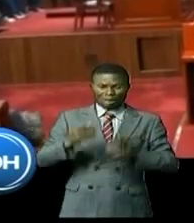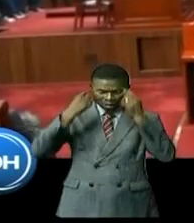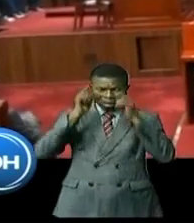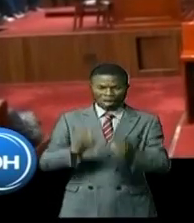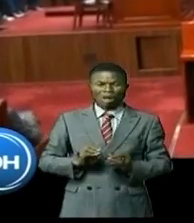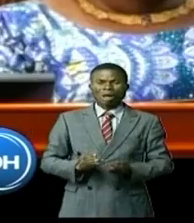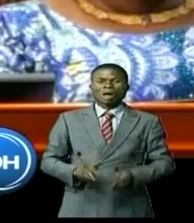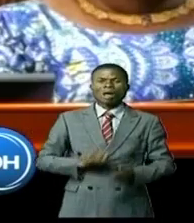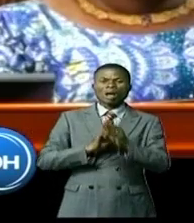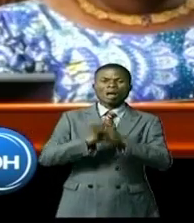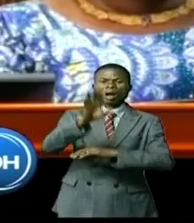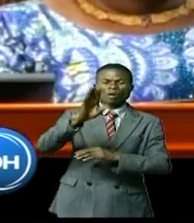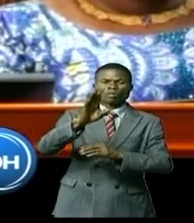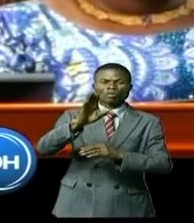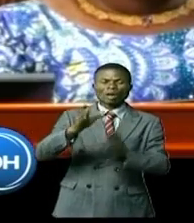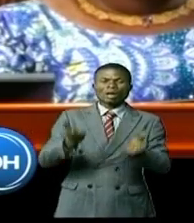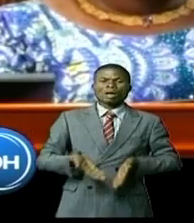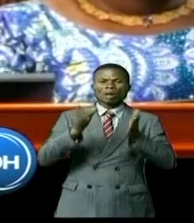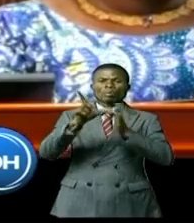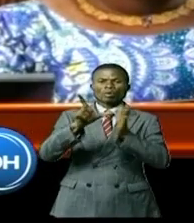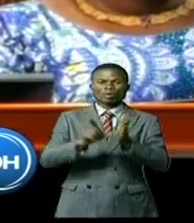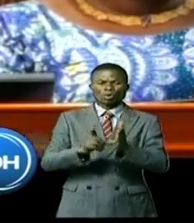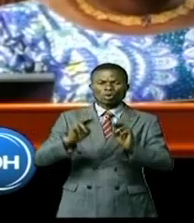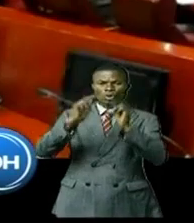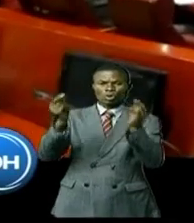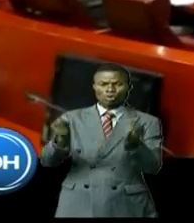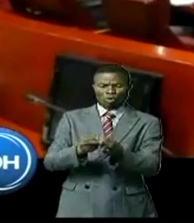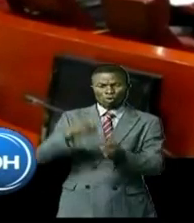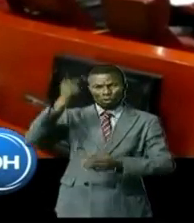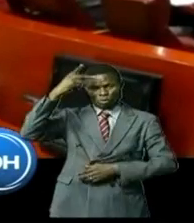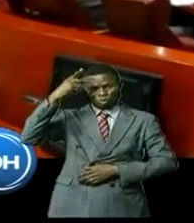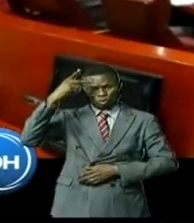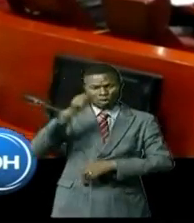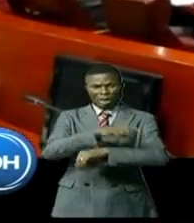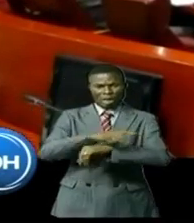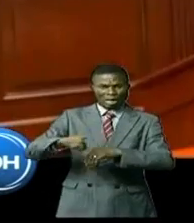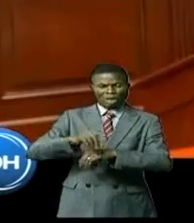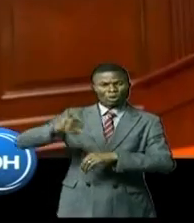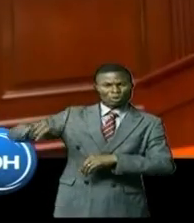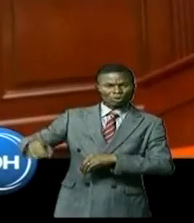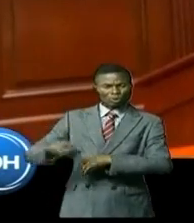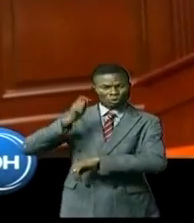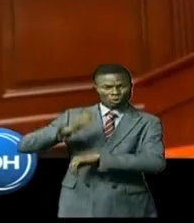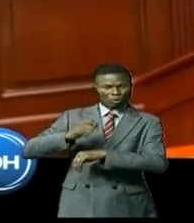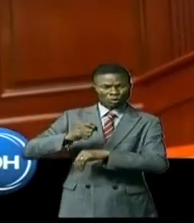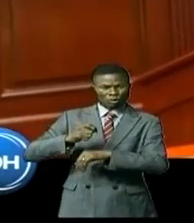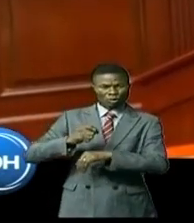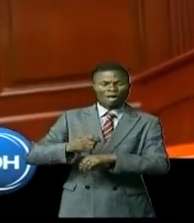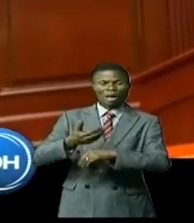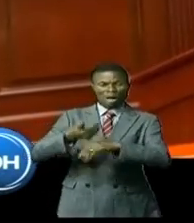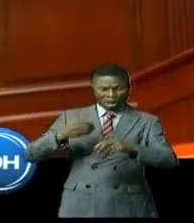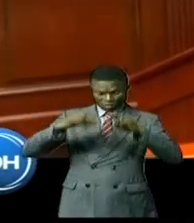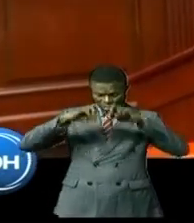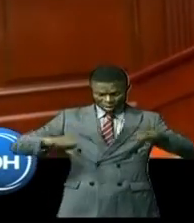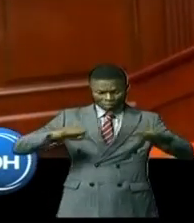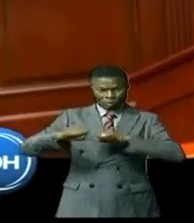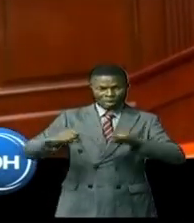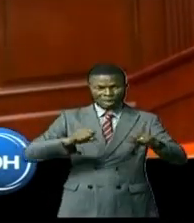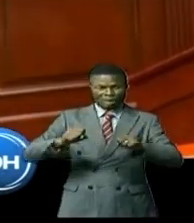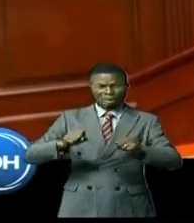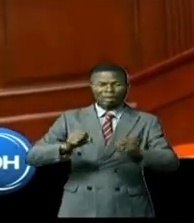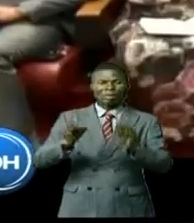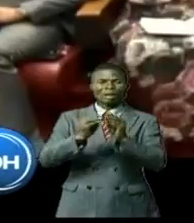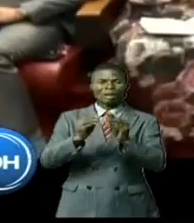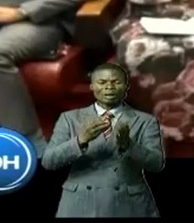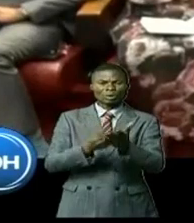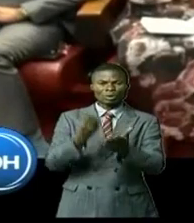proposition de loi à la Commission politique, administrative et juridique de la Chambre haute avant son examen en plénière.